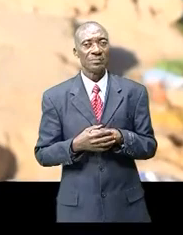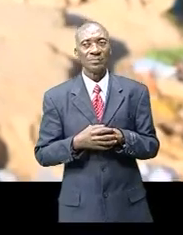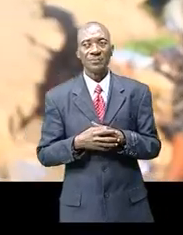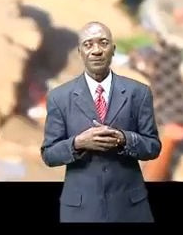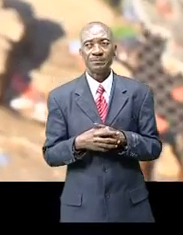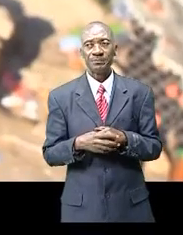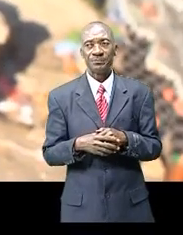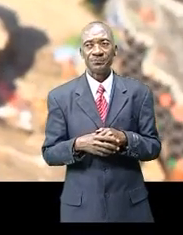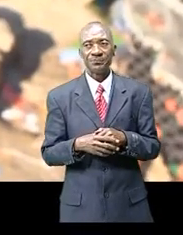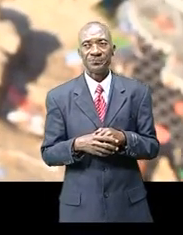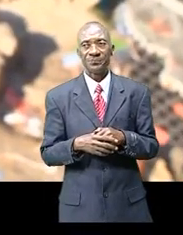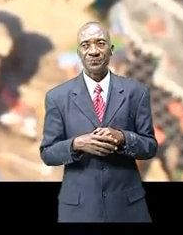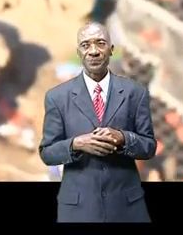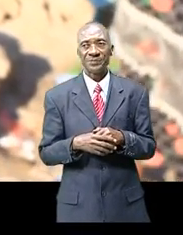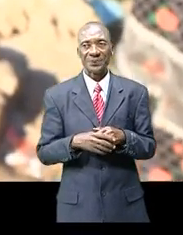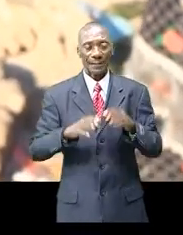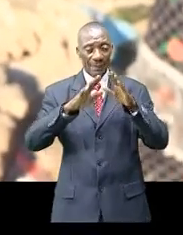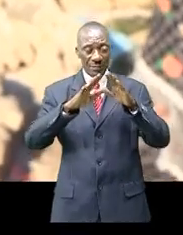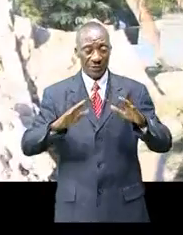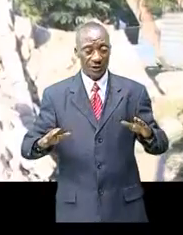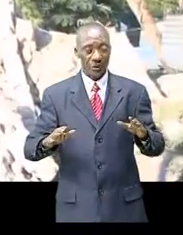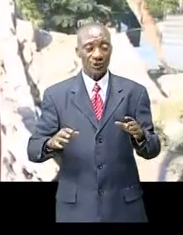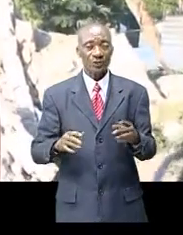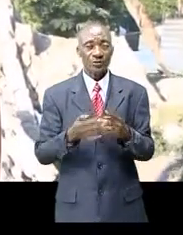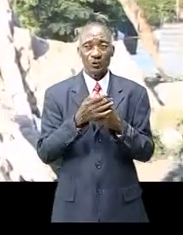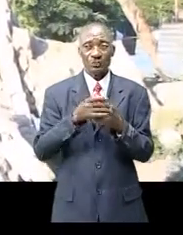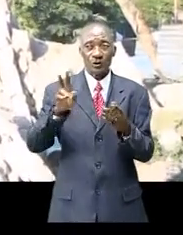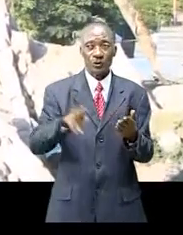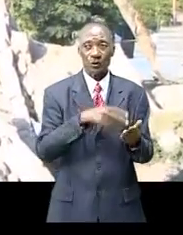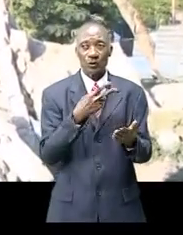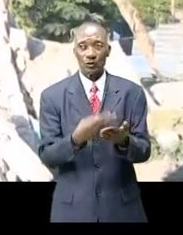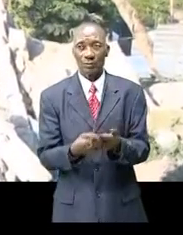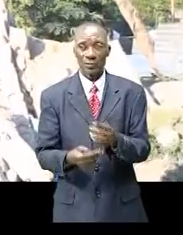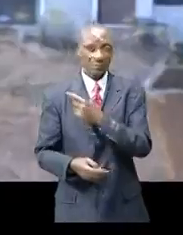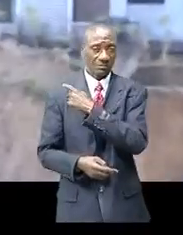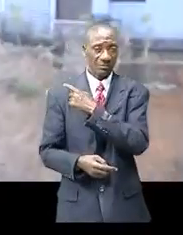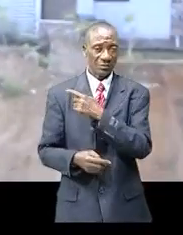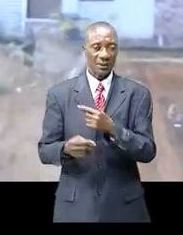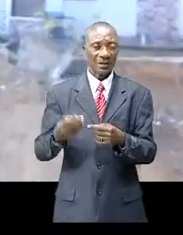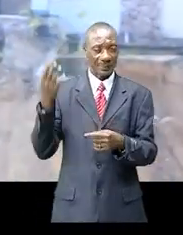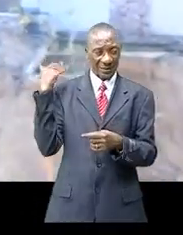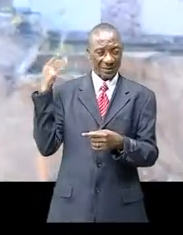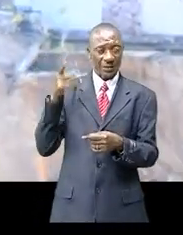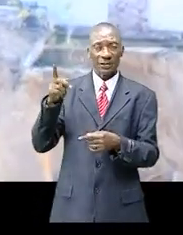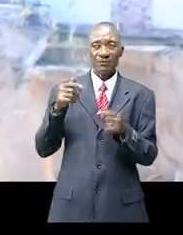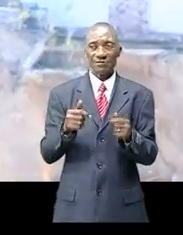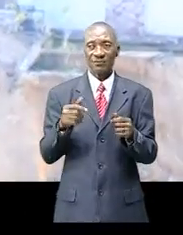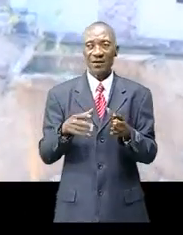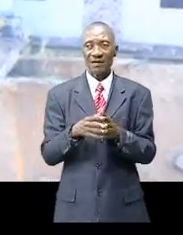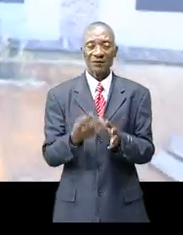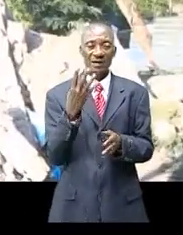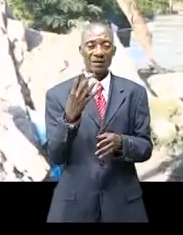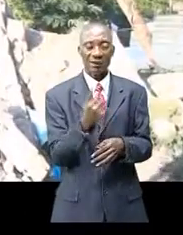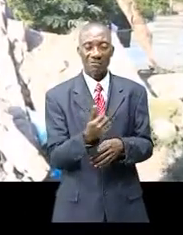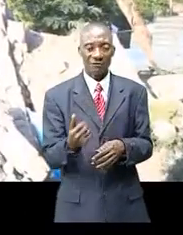Voici les restes de la maison des verrous. Il y a quelques mois, elle y habitait avec ses quatre enfants et son mari. L'érosion a tout